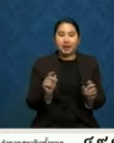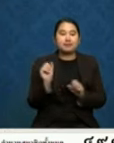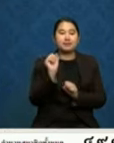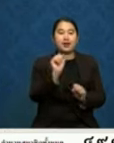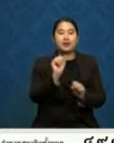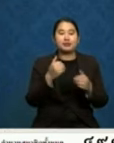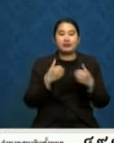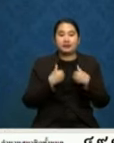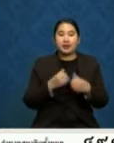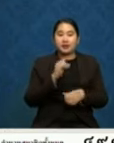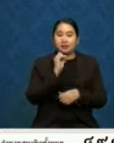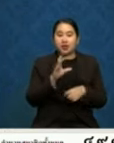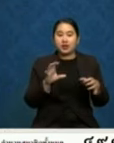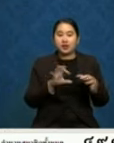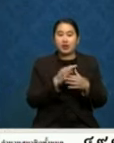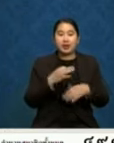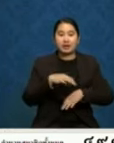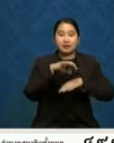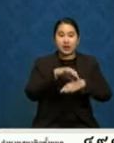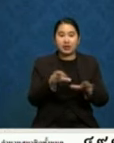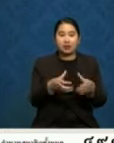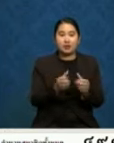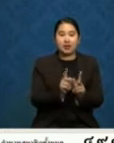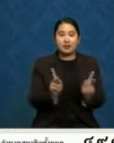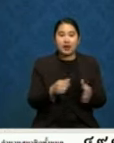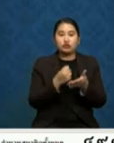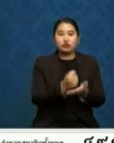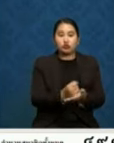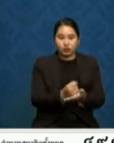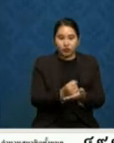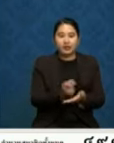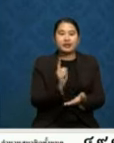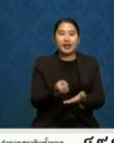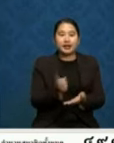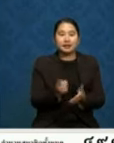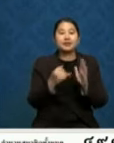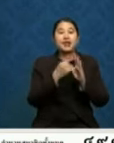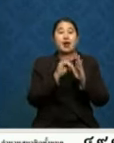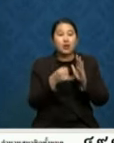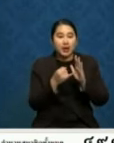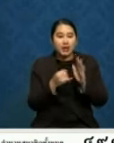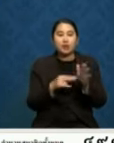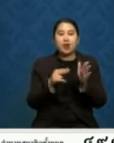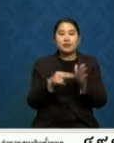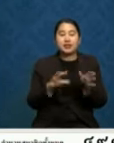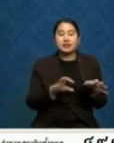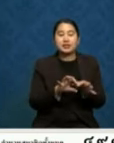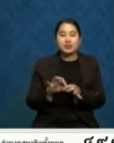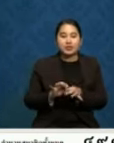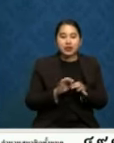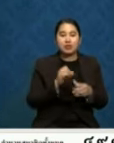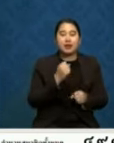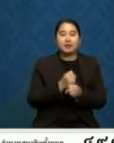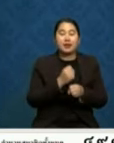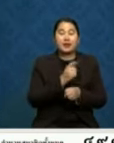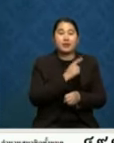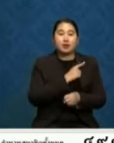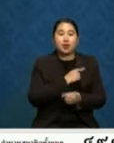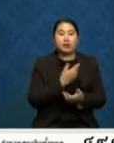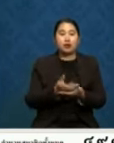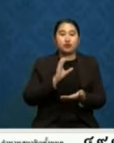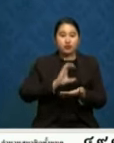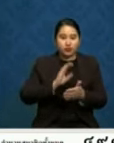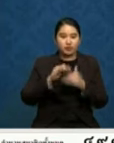รรมเรื่องของการแต่งตั้งคณะกรรมการให้ความช่วยเหลือประจำจังหวัดเพื่อให้มีความสอดคล้องกับภารกิจของกองทุนได้ม